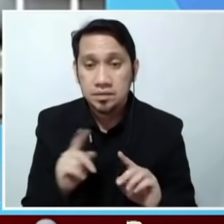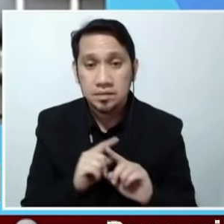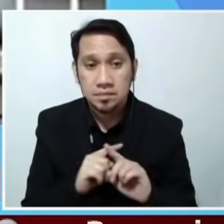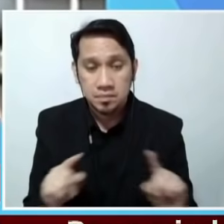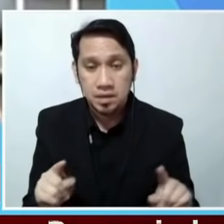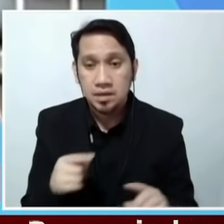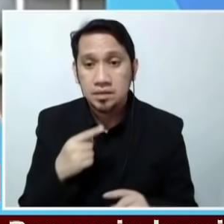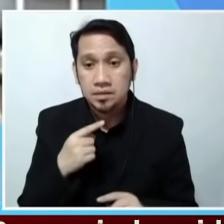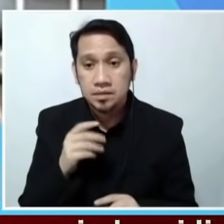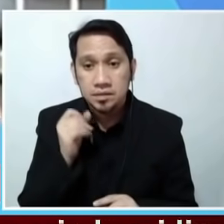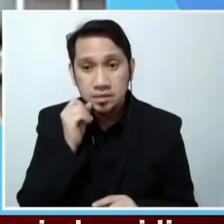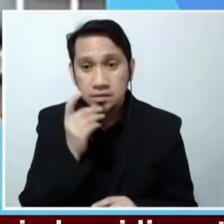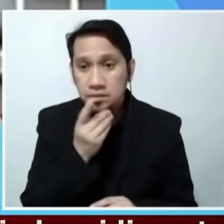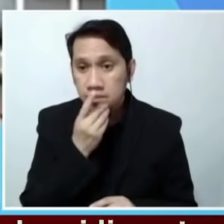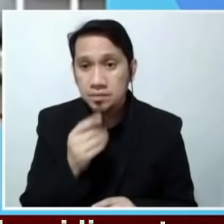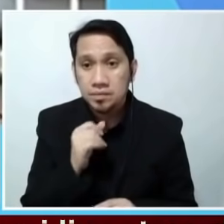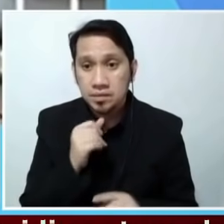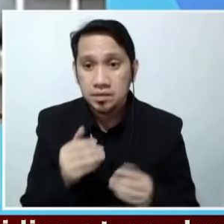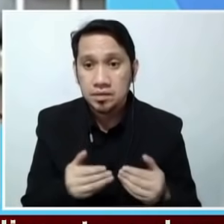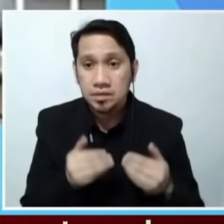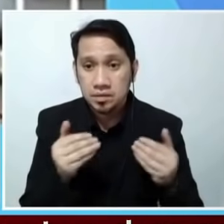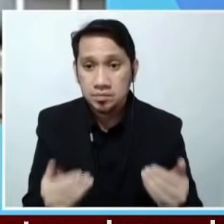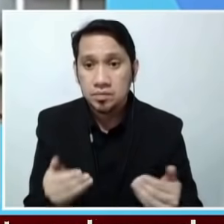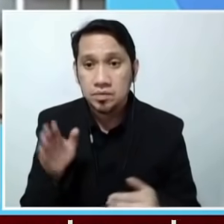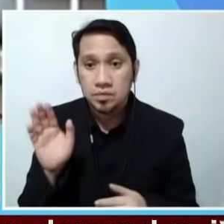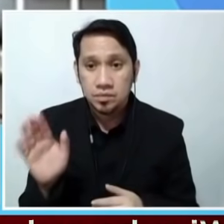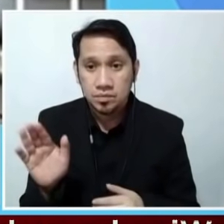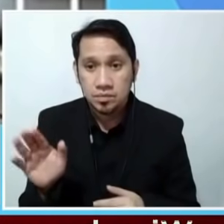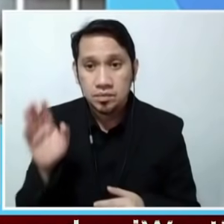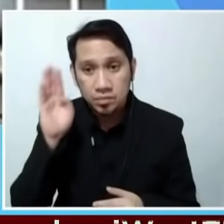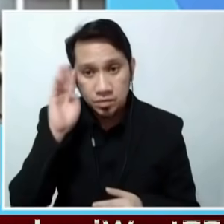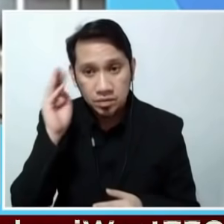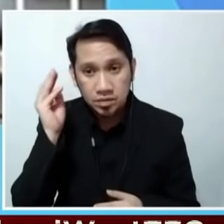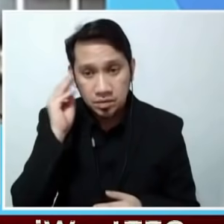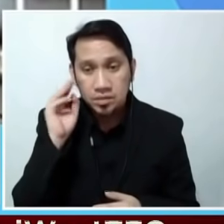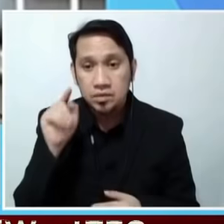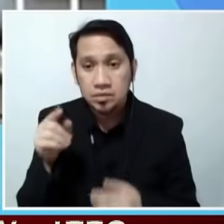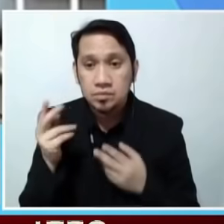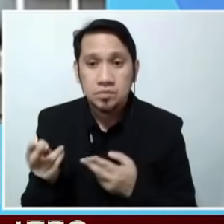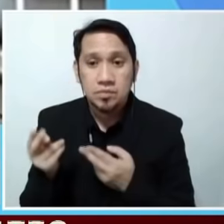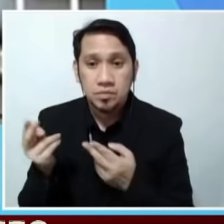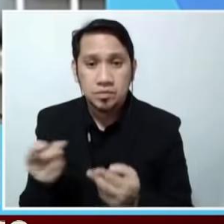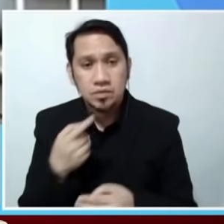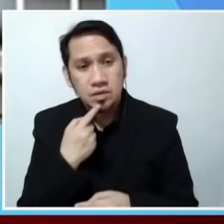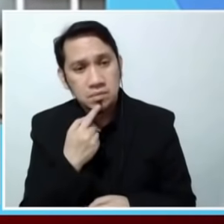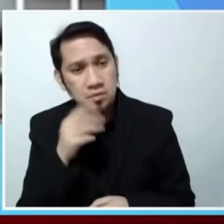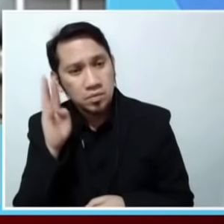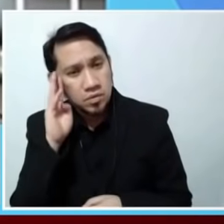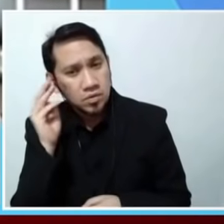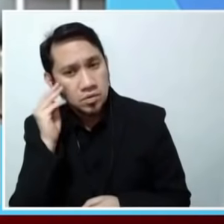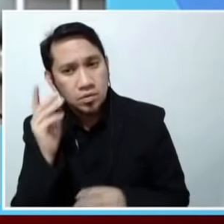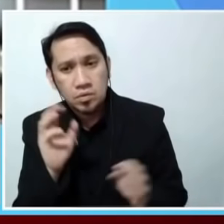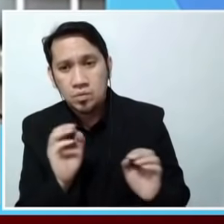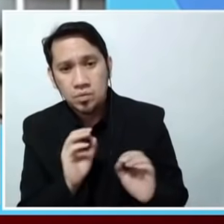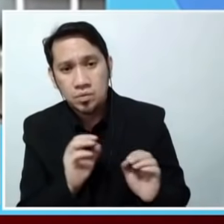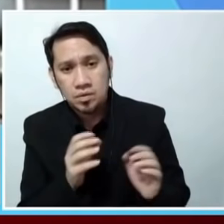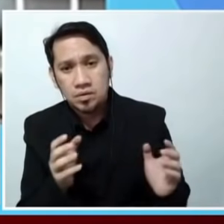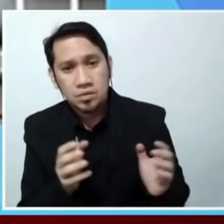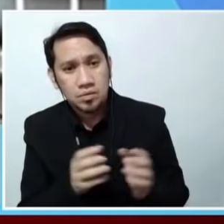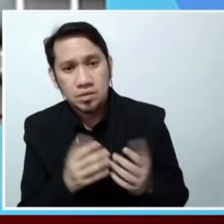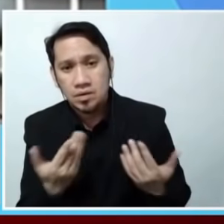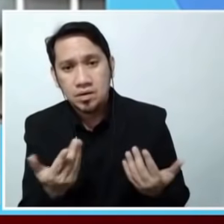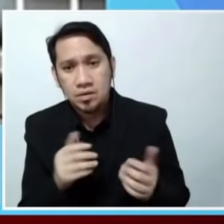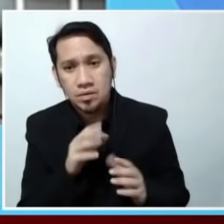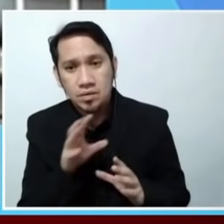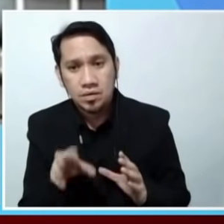said she's not proceeding. Kayo na ang tatakbo, Bongbong, tumakbo ka na. Sabi ni Bongbong, di wala akong slate, di wala akong partido,